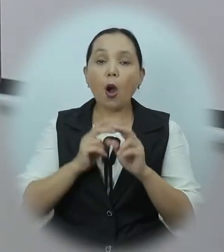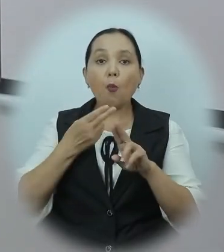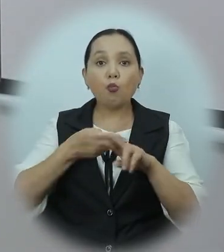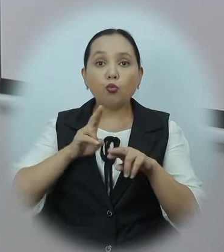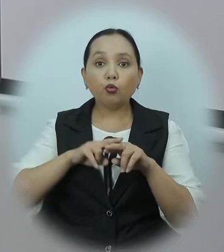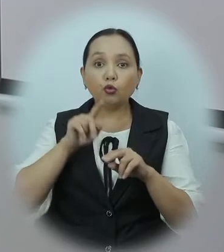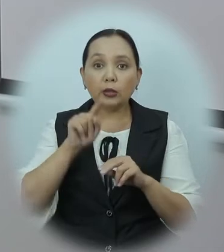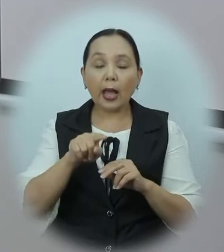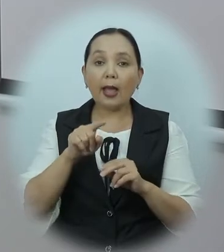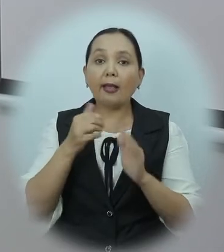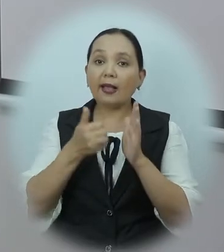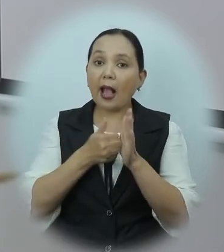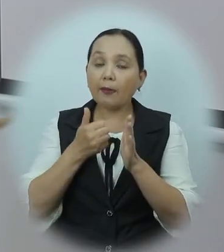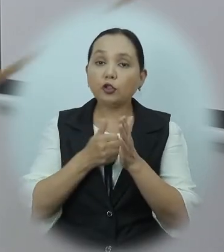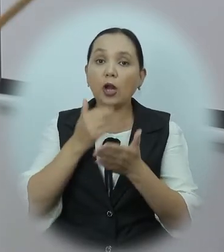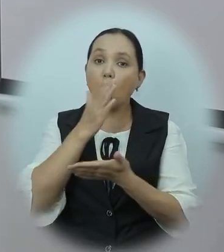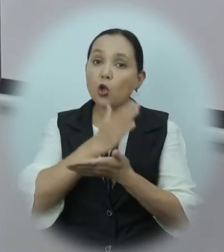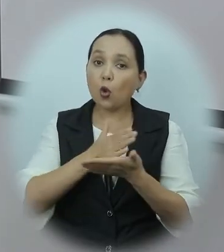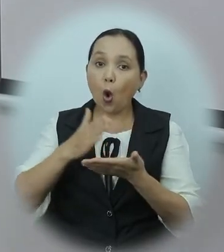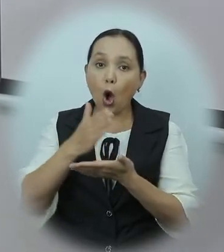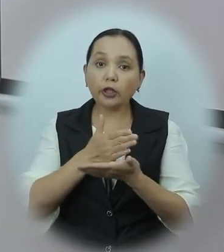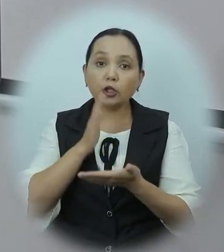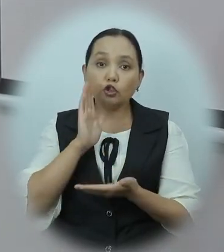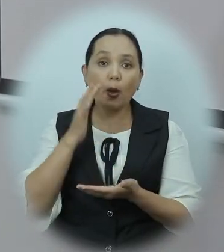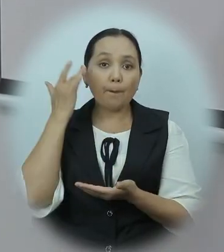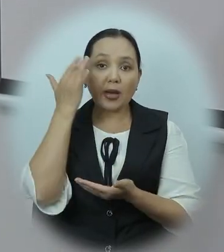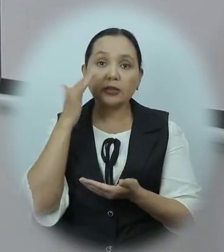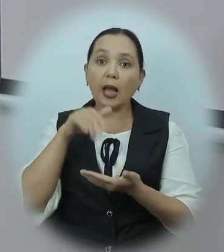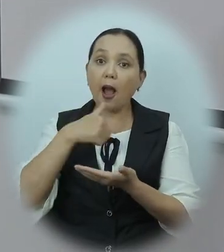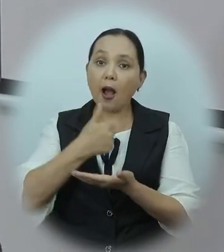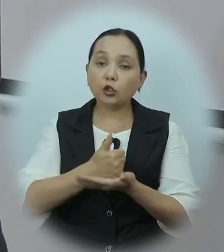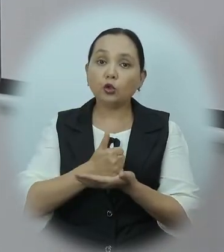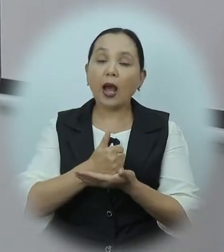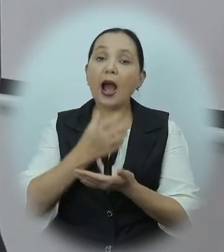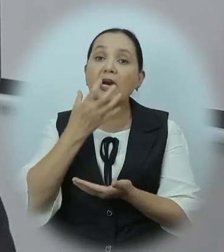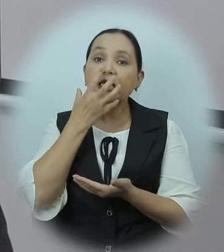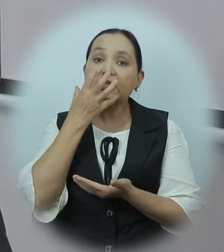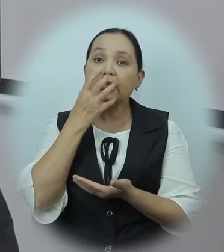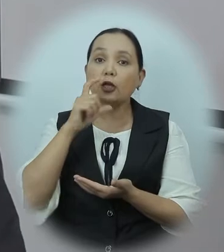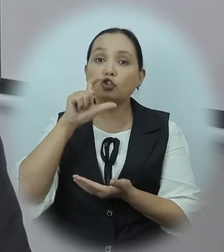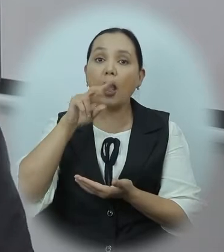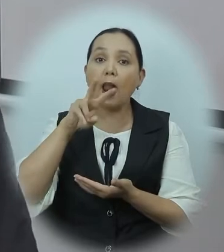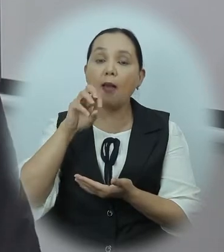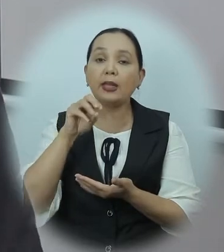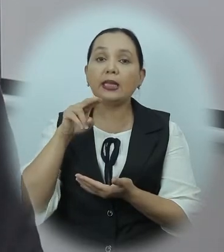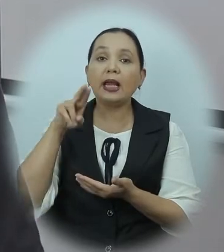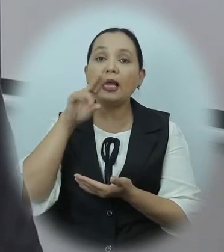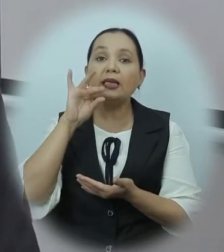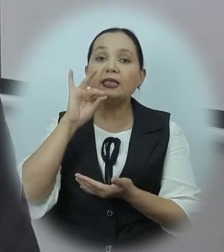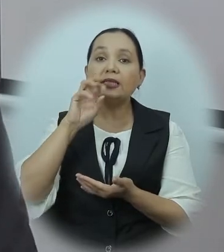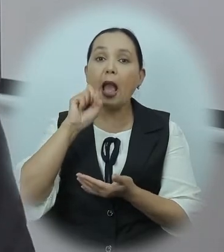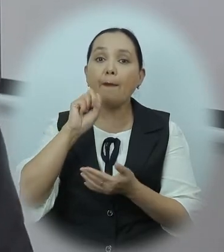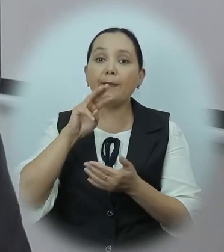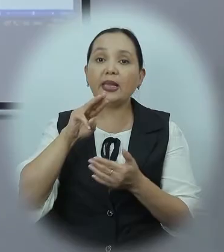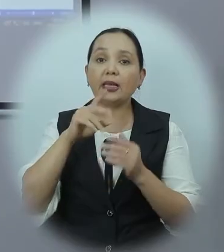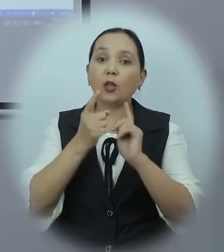bunday kamchiliklarni yo'qotish maqsadida asosan qizdirish elementini diametrini